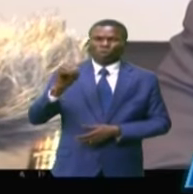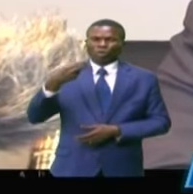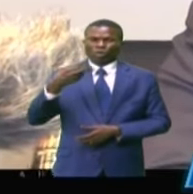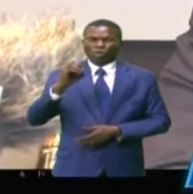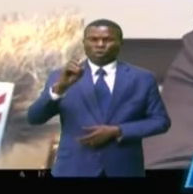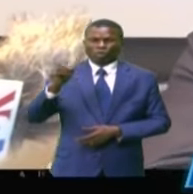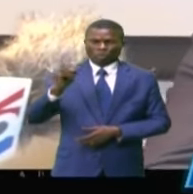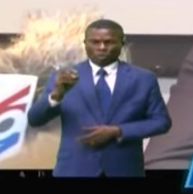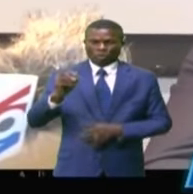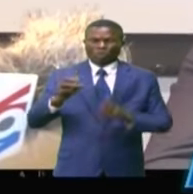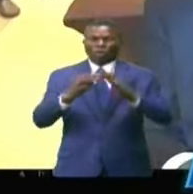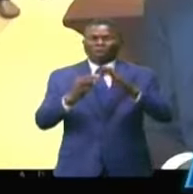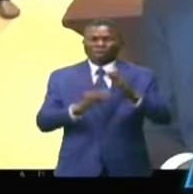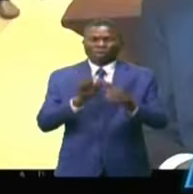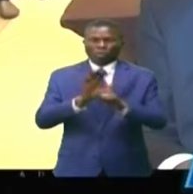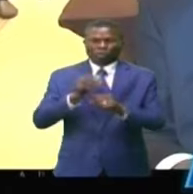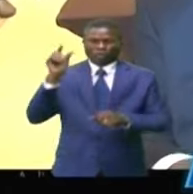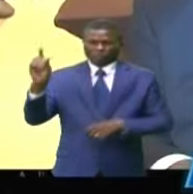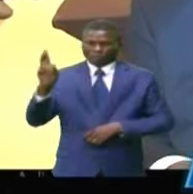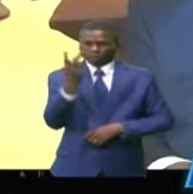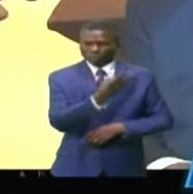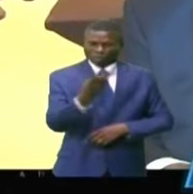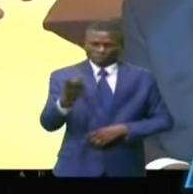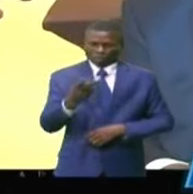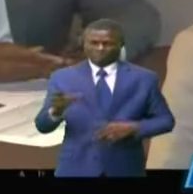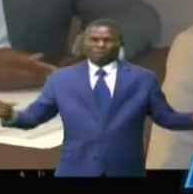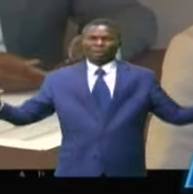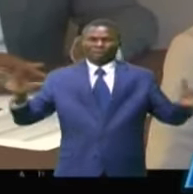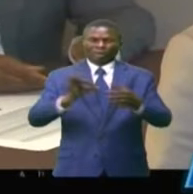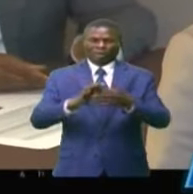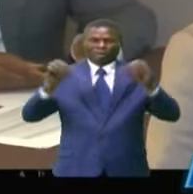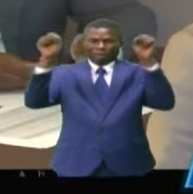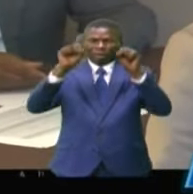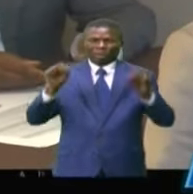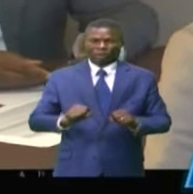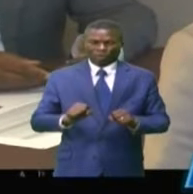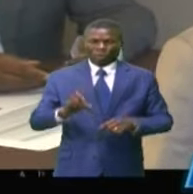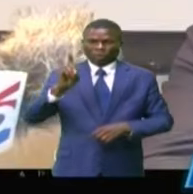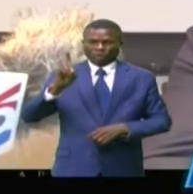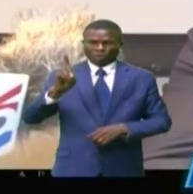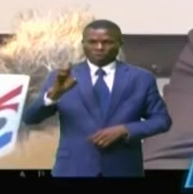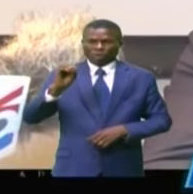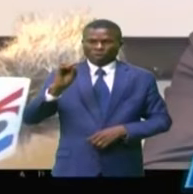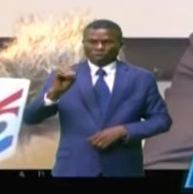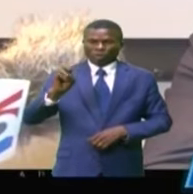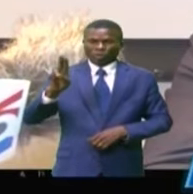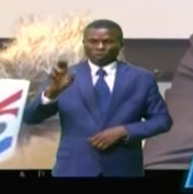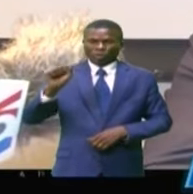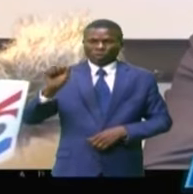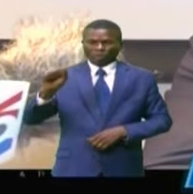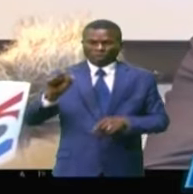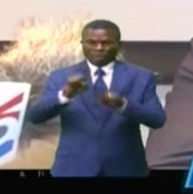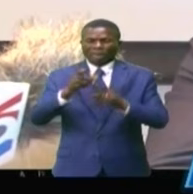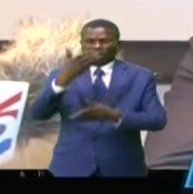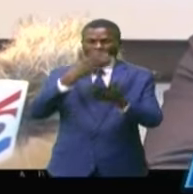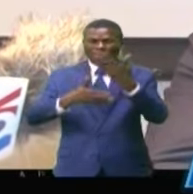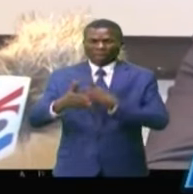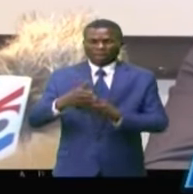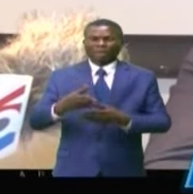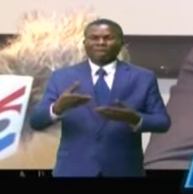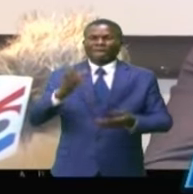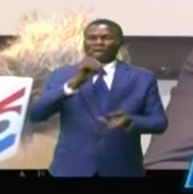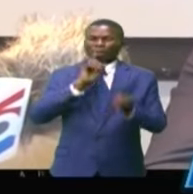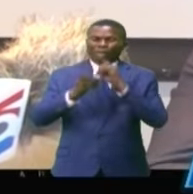enfin à Mpondwe et Kassini. Interconnexion des systèmes douaniers pour l'échange des données et la facilitation des